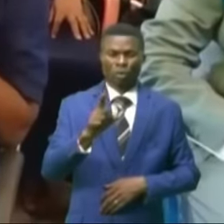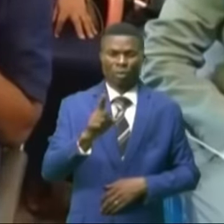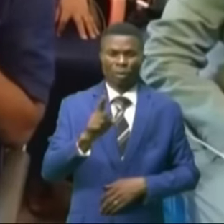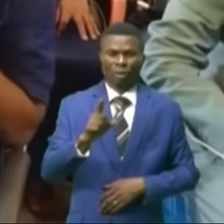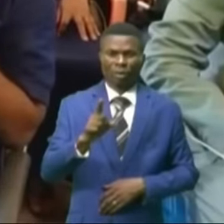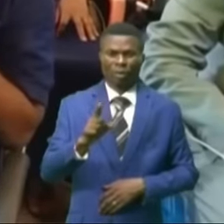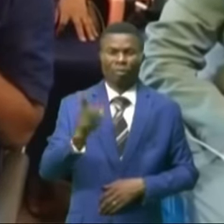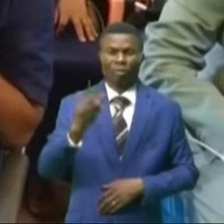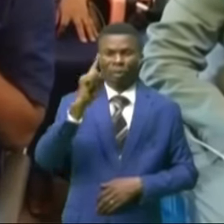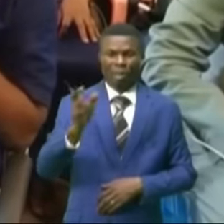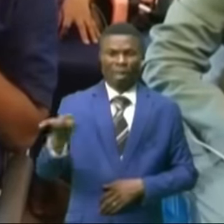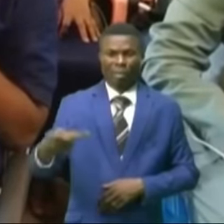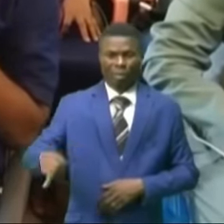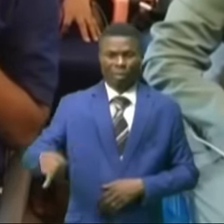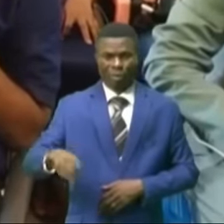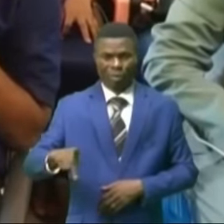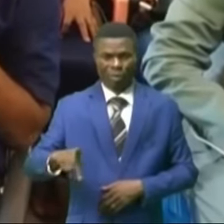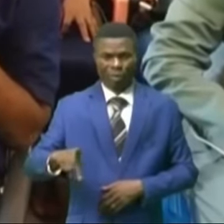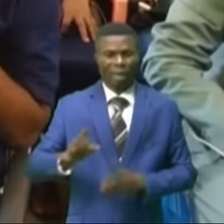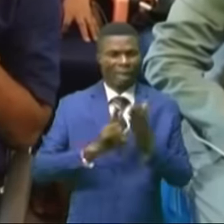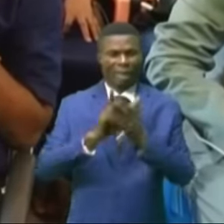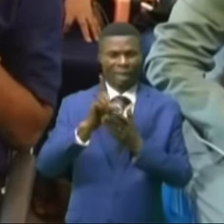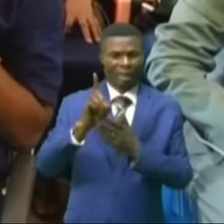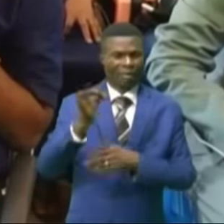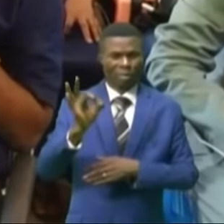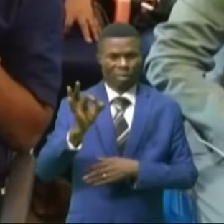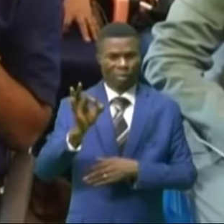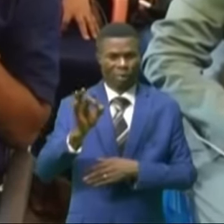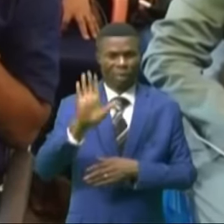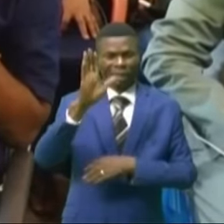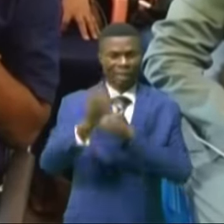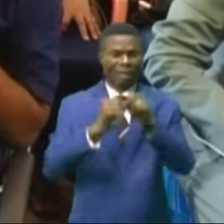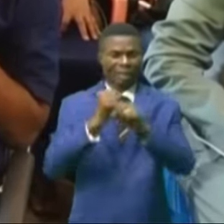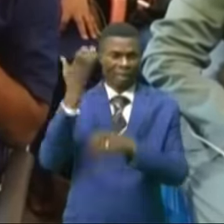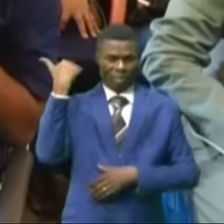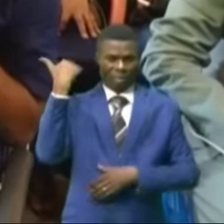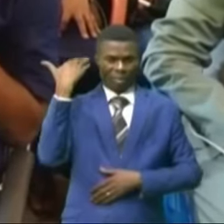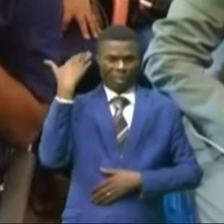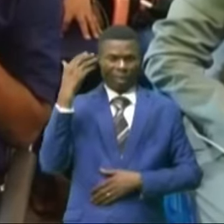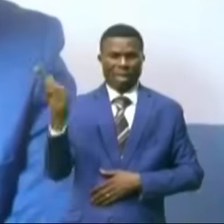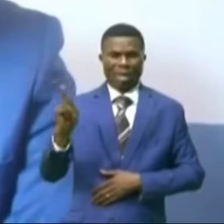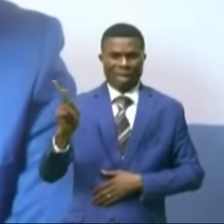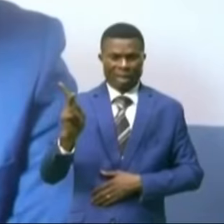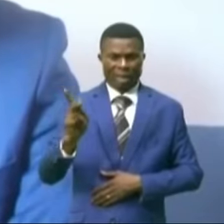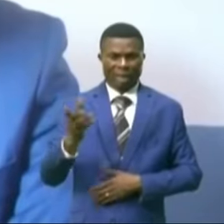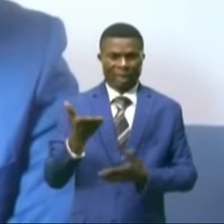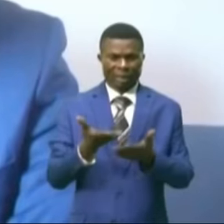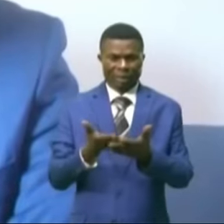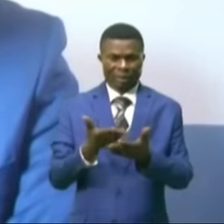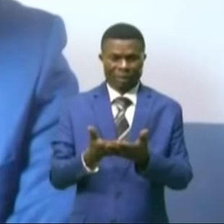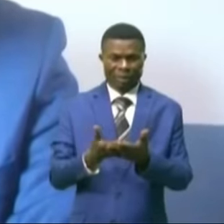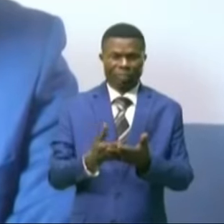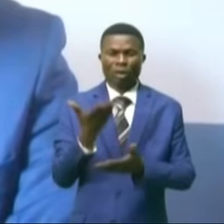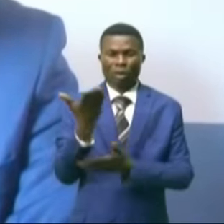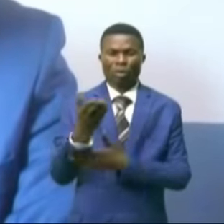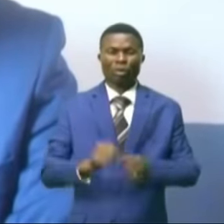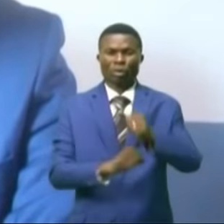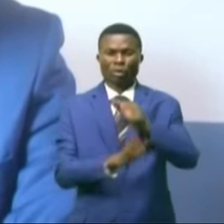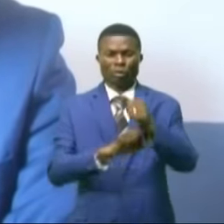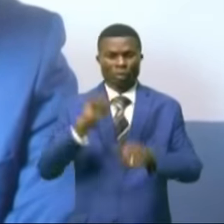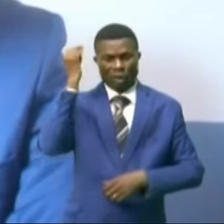une province qui n'a pas décollé. Les 5 dernières années ici au Kasaï, nous n'avons pas eu l'appui du gouvernement